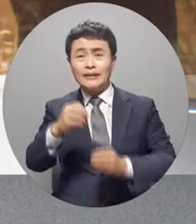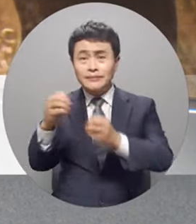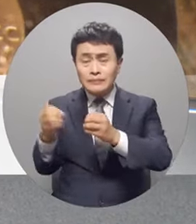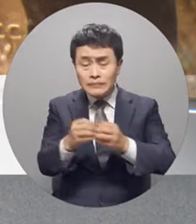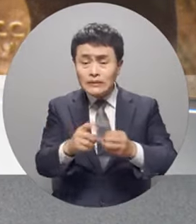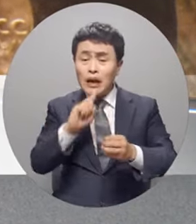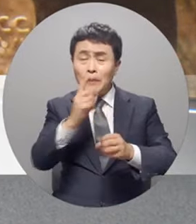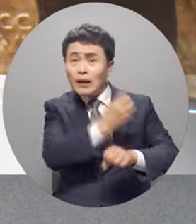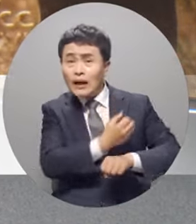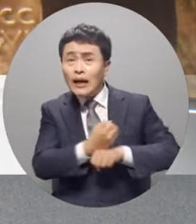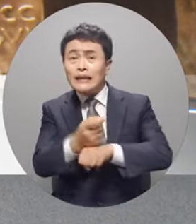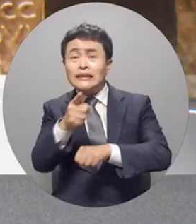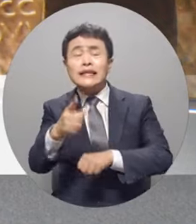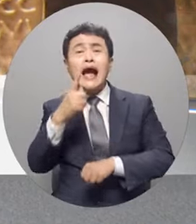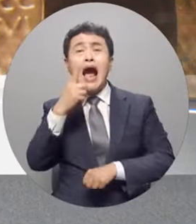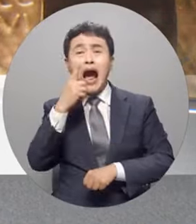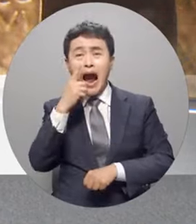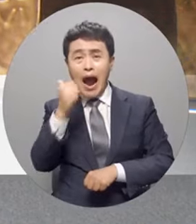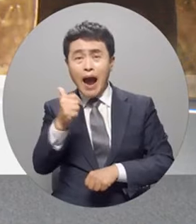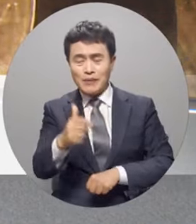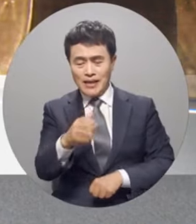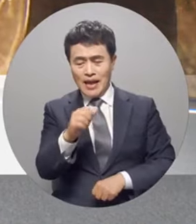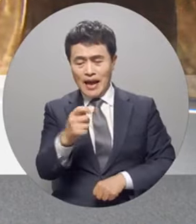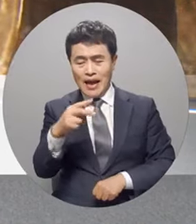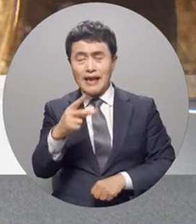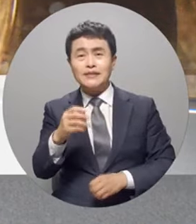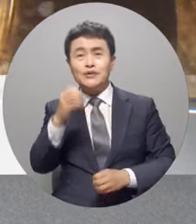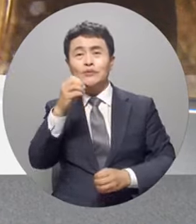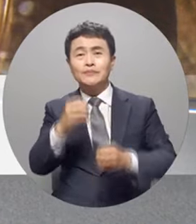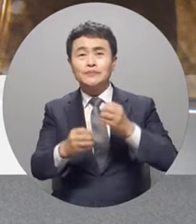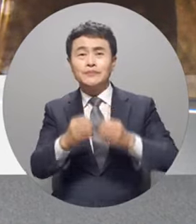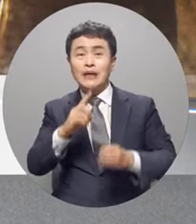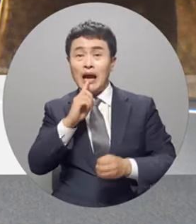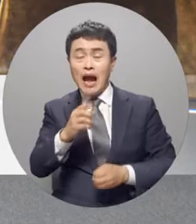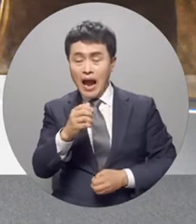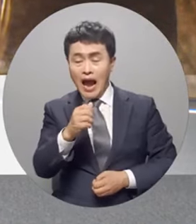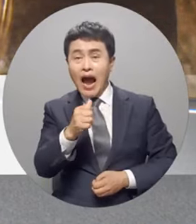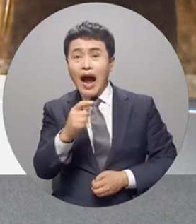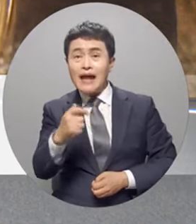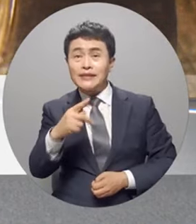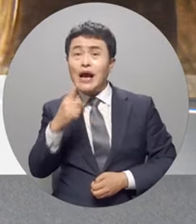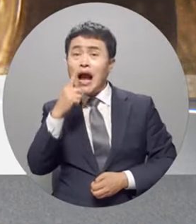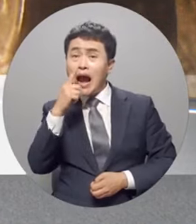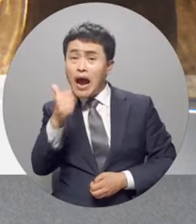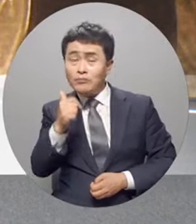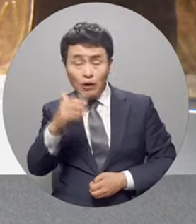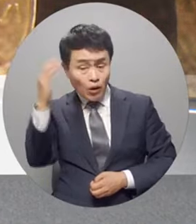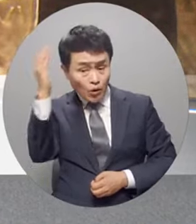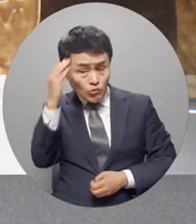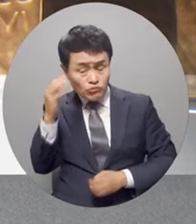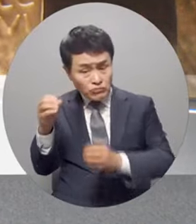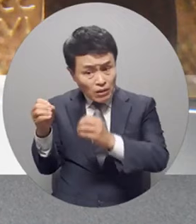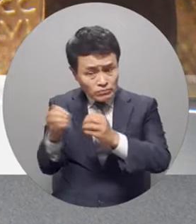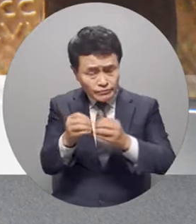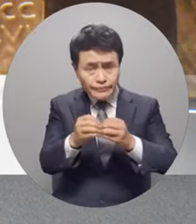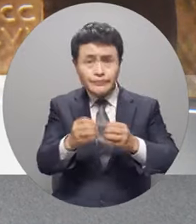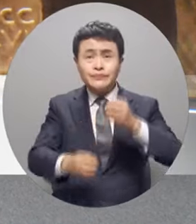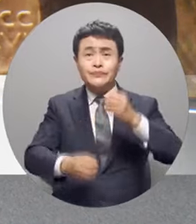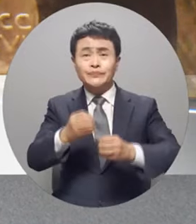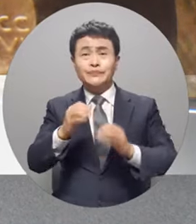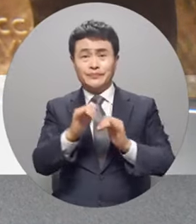이야기를 전한 건 그의 아버지 한승원 작가였습니다. 한승원 작가 또한 국내 문학의 한 획을 그은